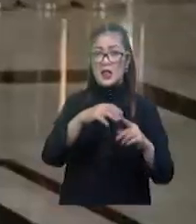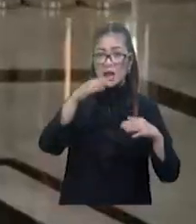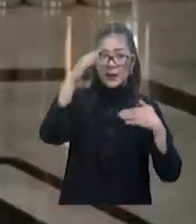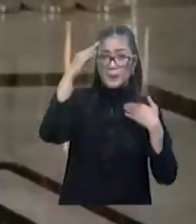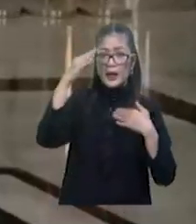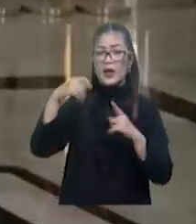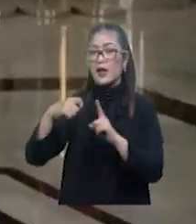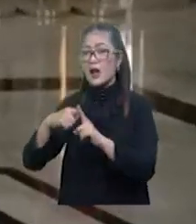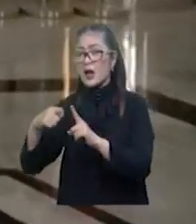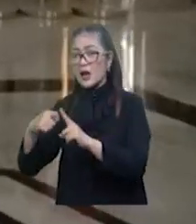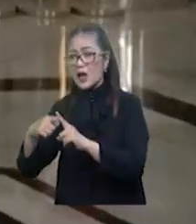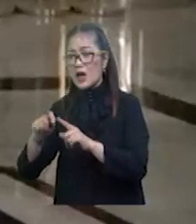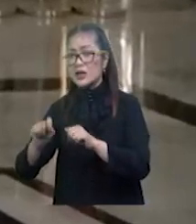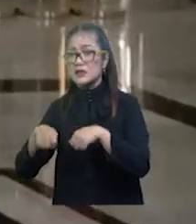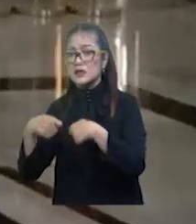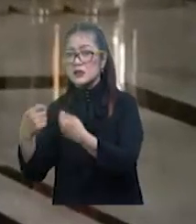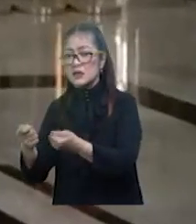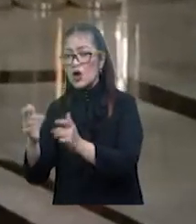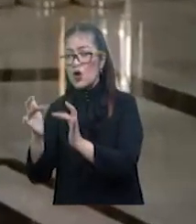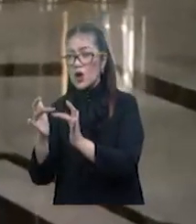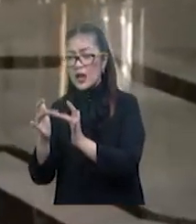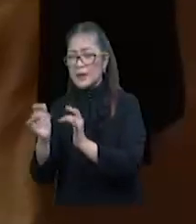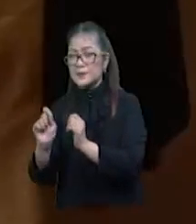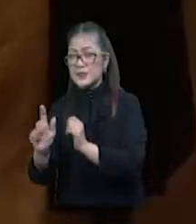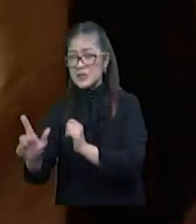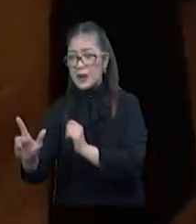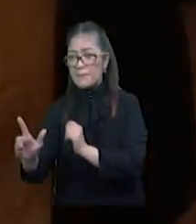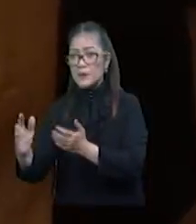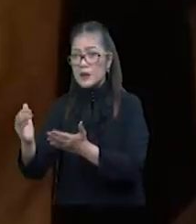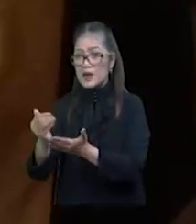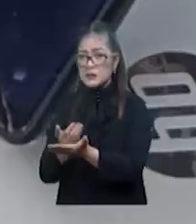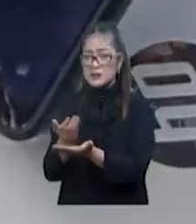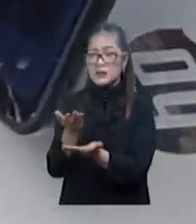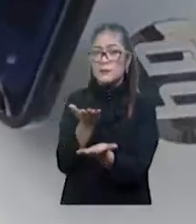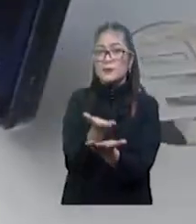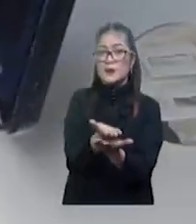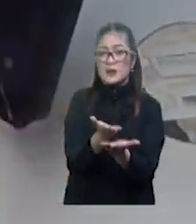justru didaftarkan ke aplikasi pinjaman online hingga tagihan mencapai puluhan juta rupiah.